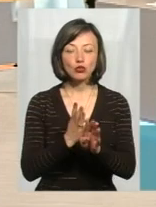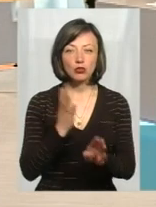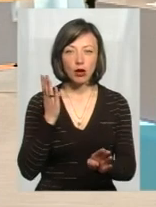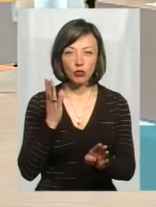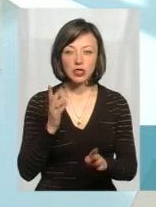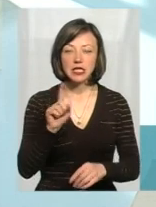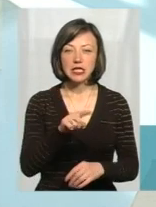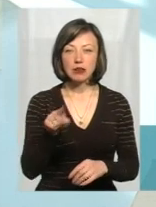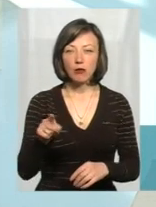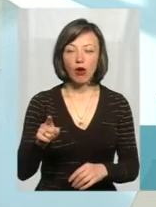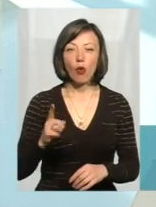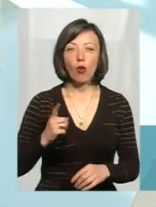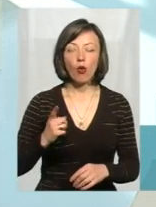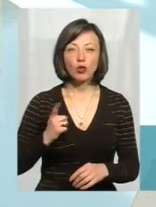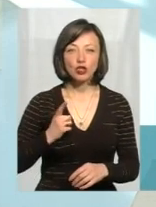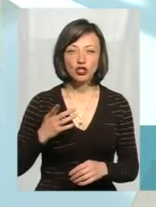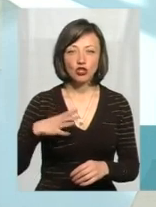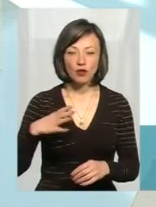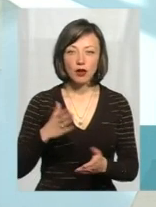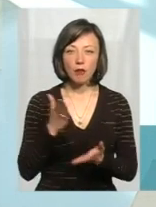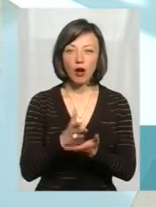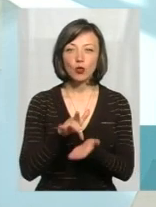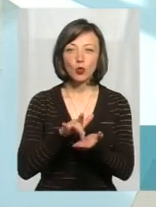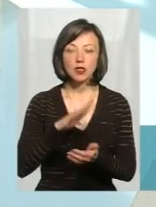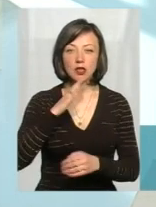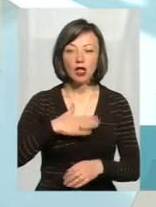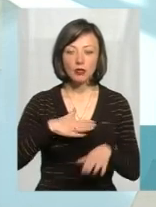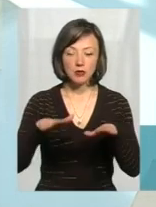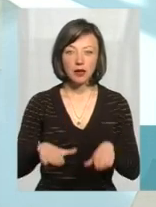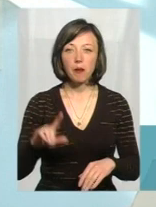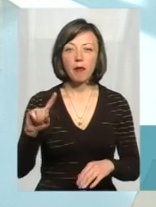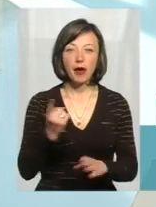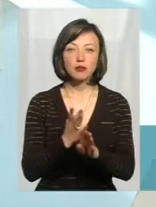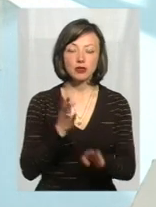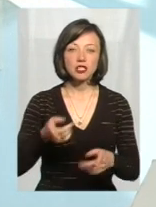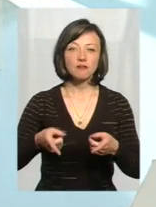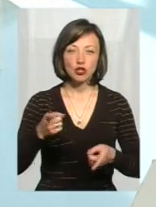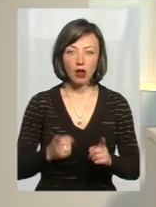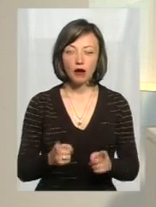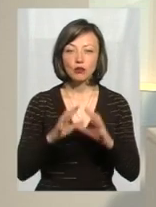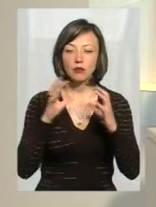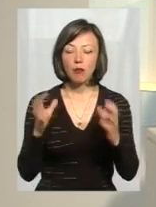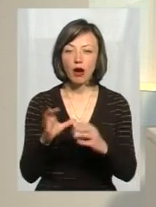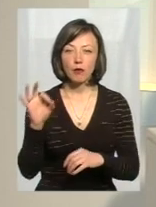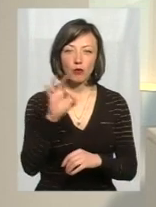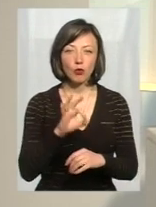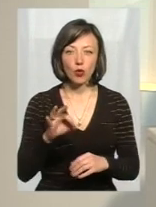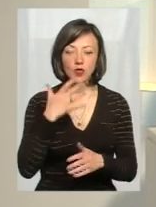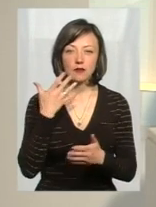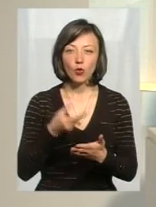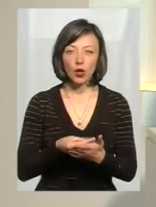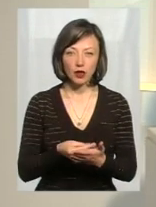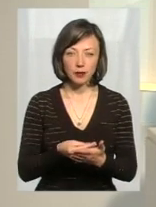тими очікуваннями, які мають туристи наші. Тому що найперше ми ж, звичайно, дбаємо про